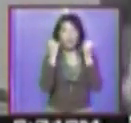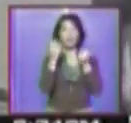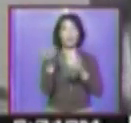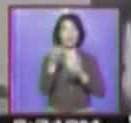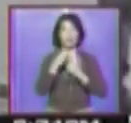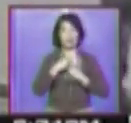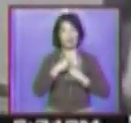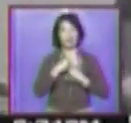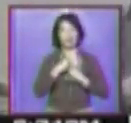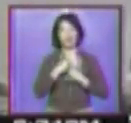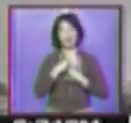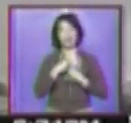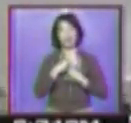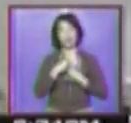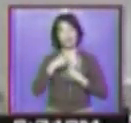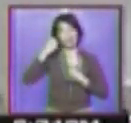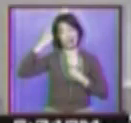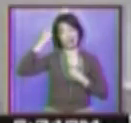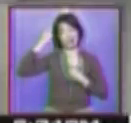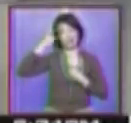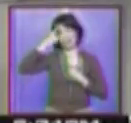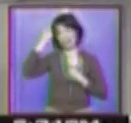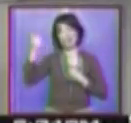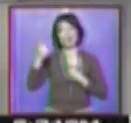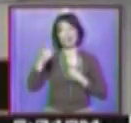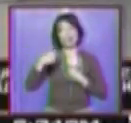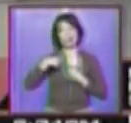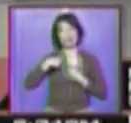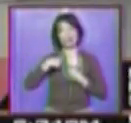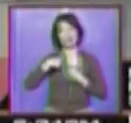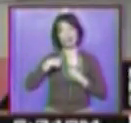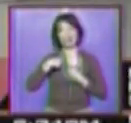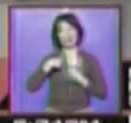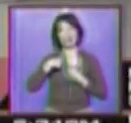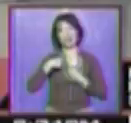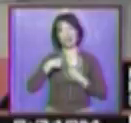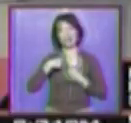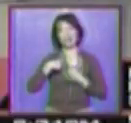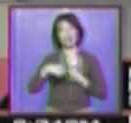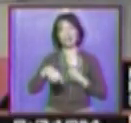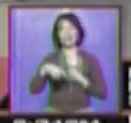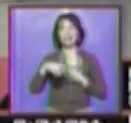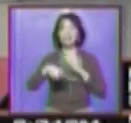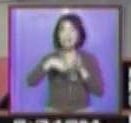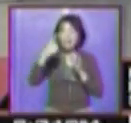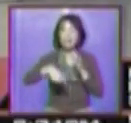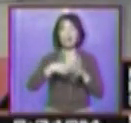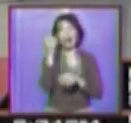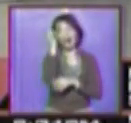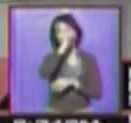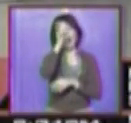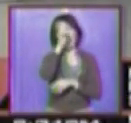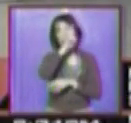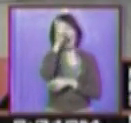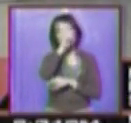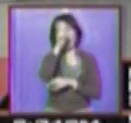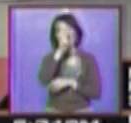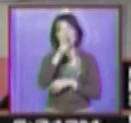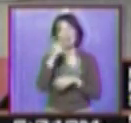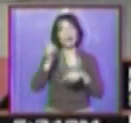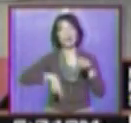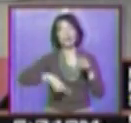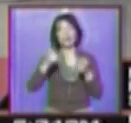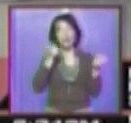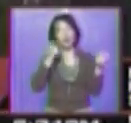ng kaunawaan dahil talaga lang kung may mga pagkakataong hindi na po natin mapigilan ang